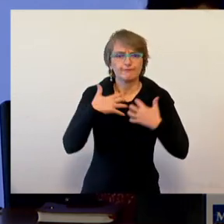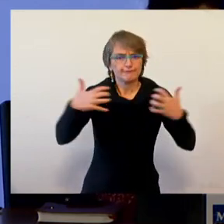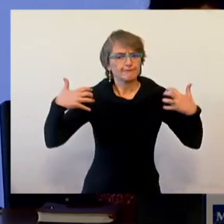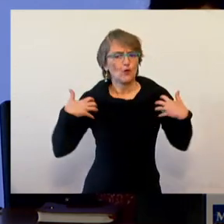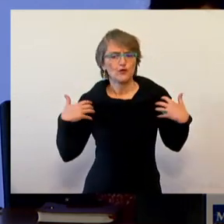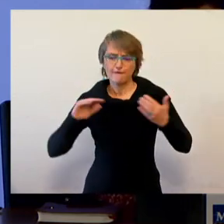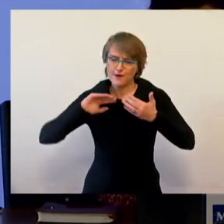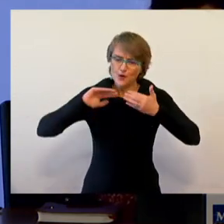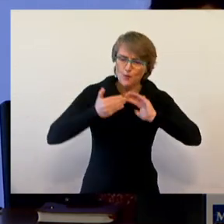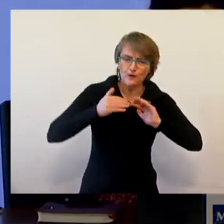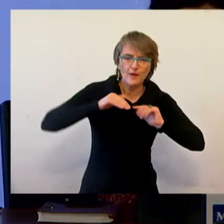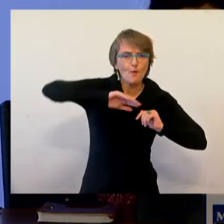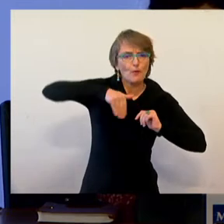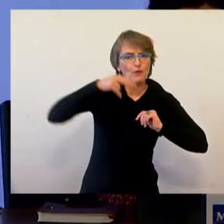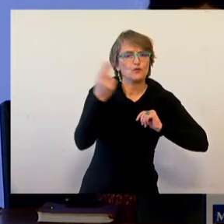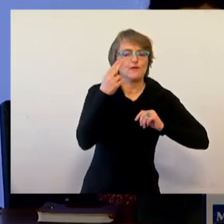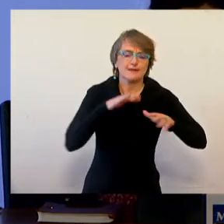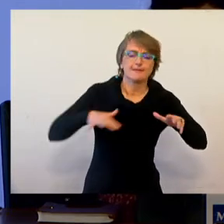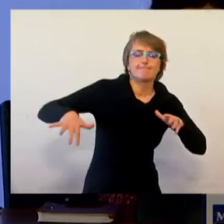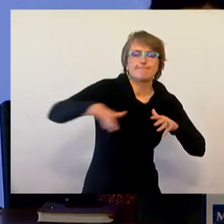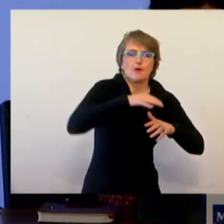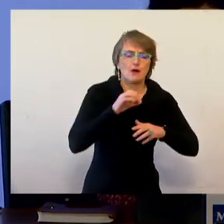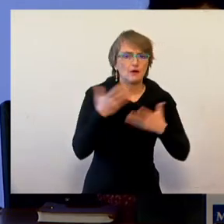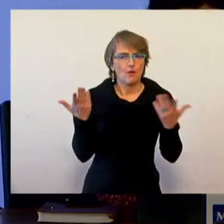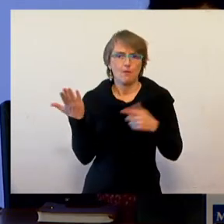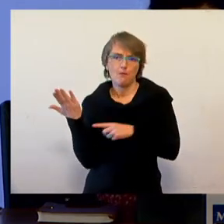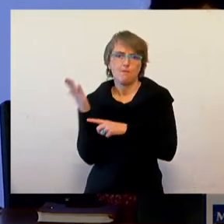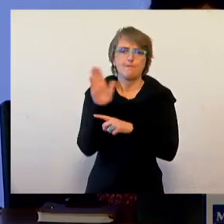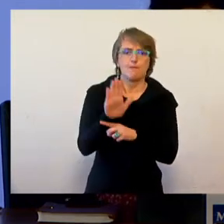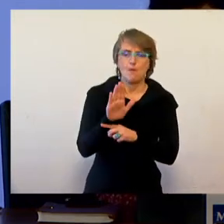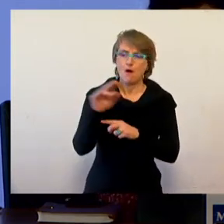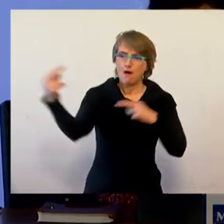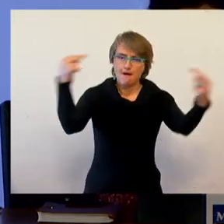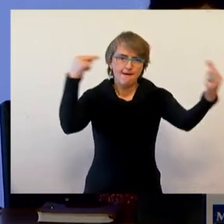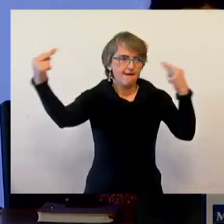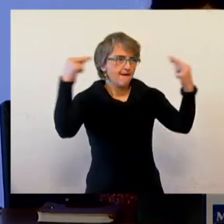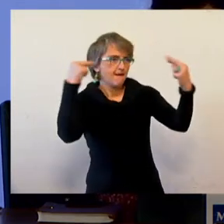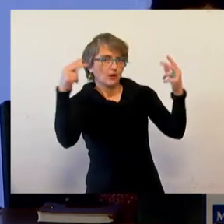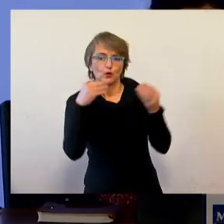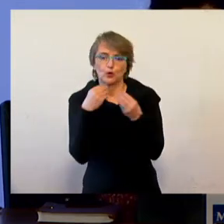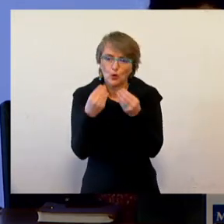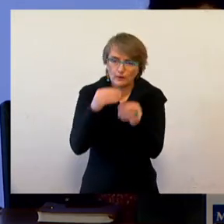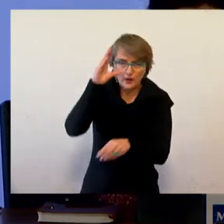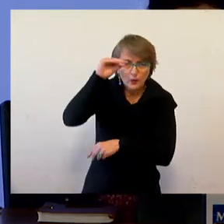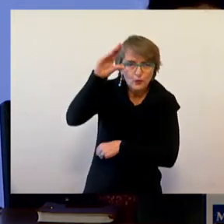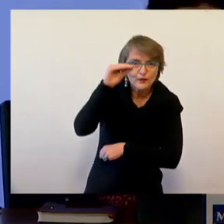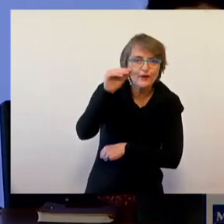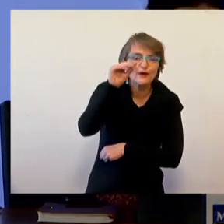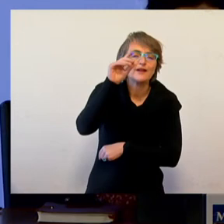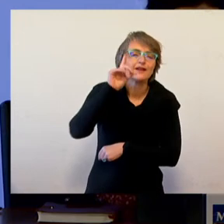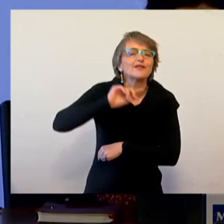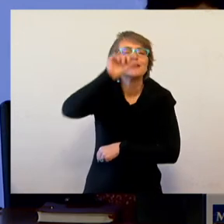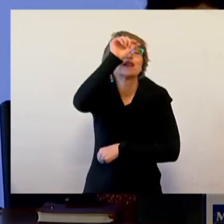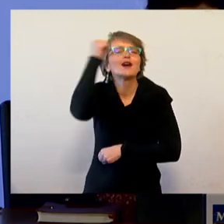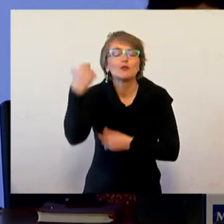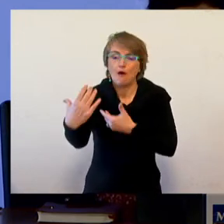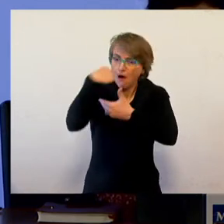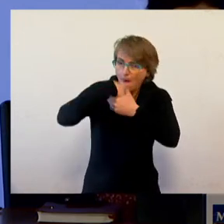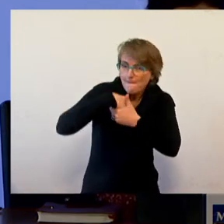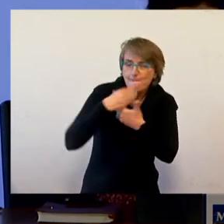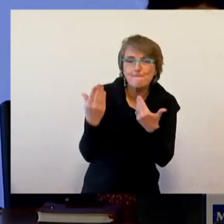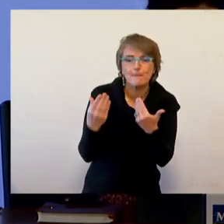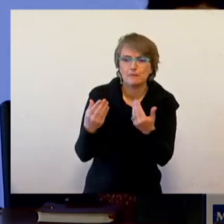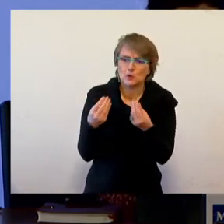scientifique de l'Université de Montpellier qui concourt à offrir aux étudiants et aux étudiantes des formations de grande qualité. Et je sais que nous travaillerons très bien avec